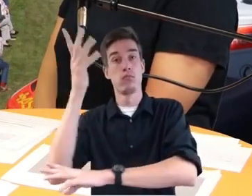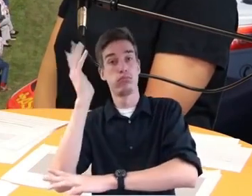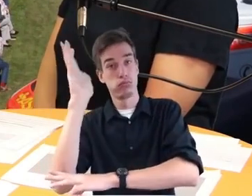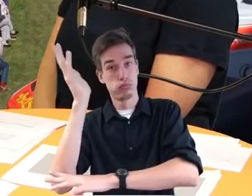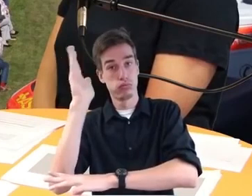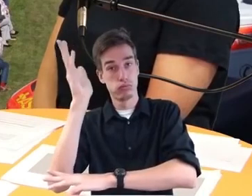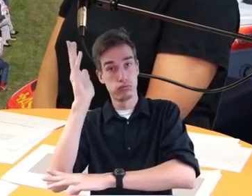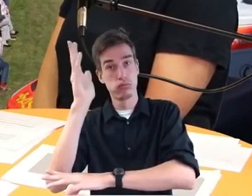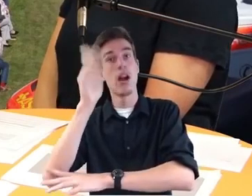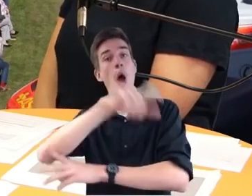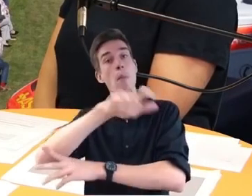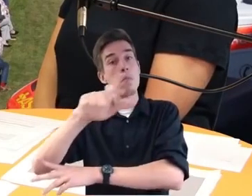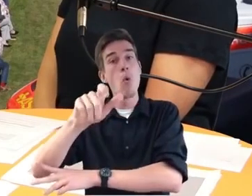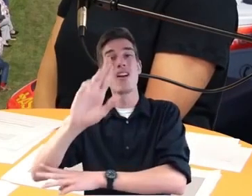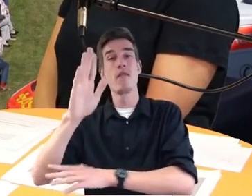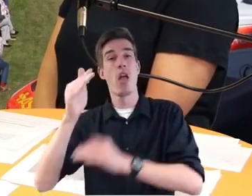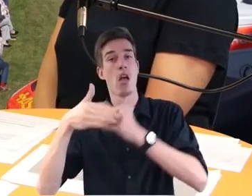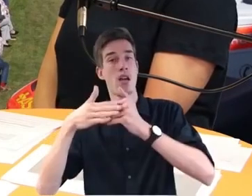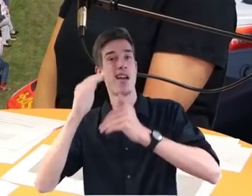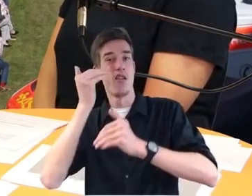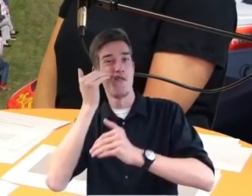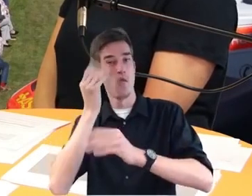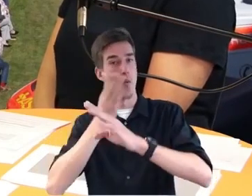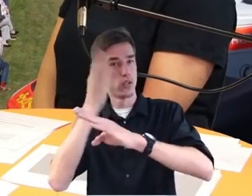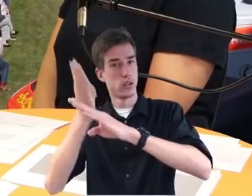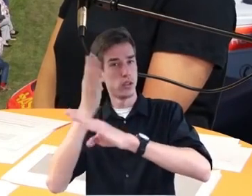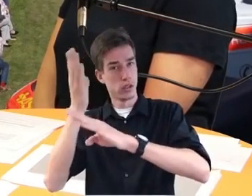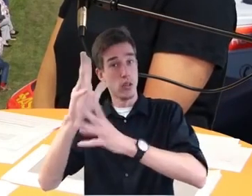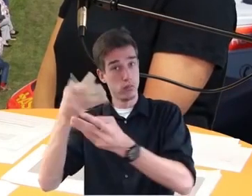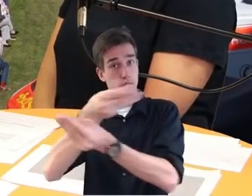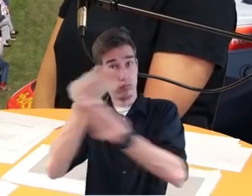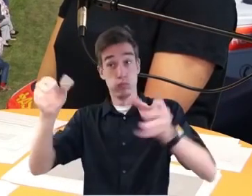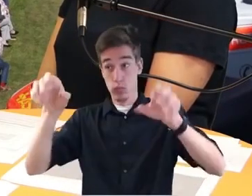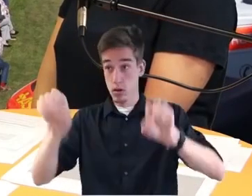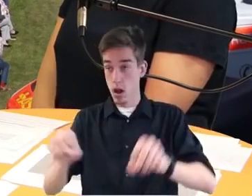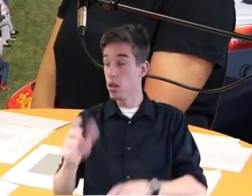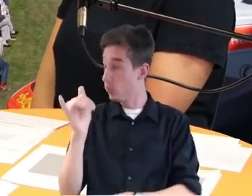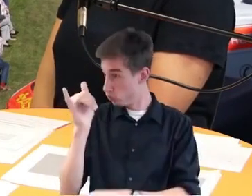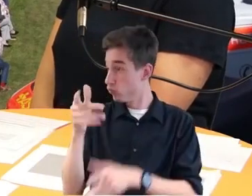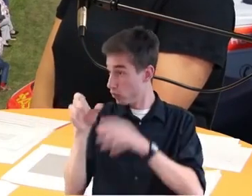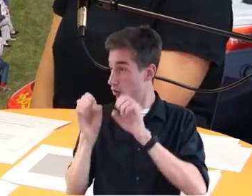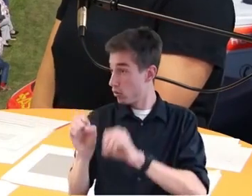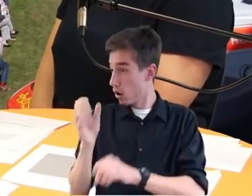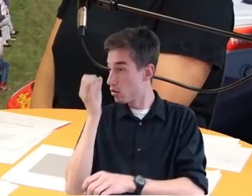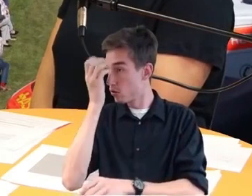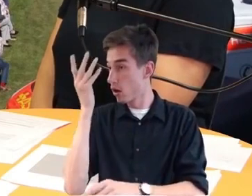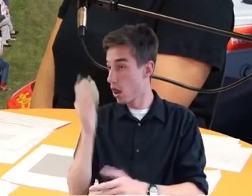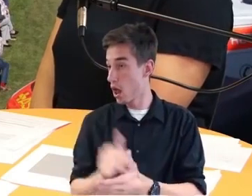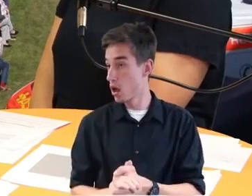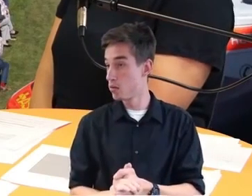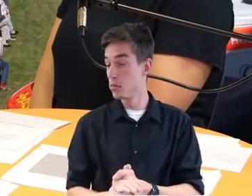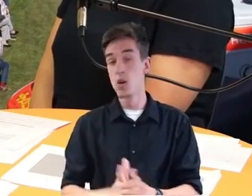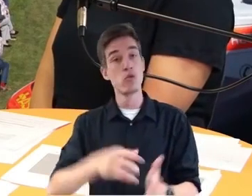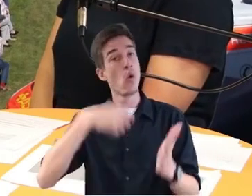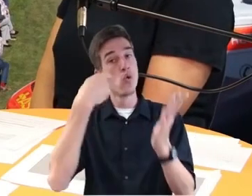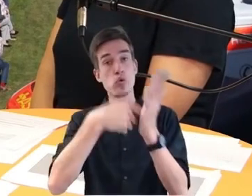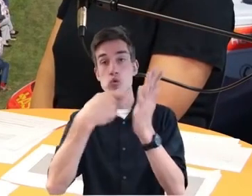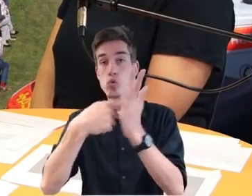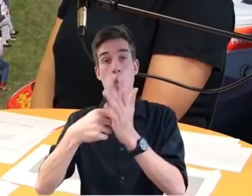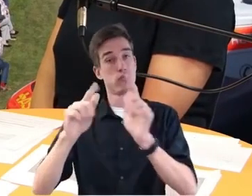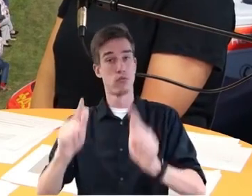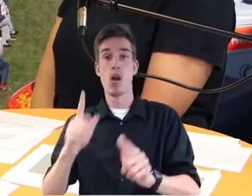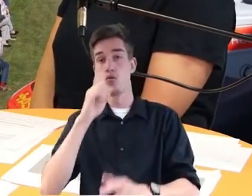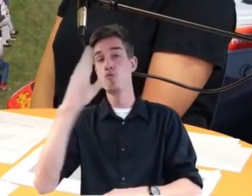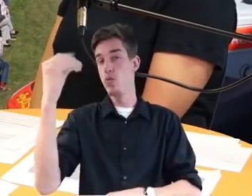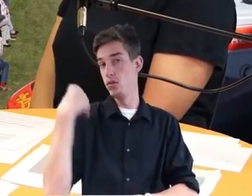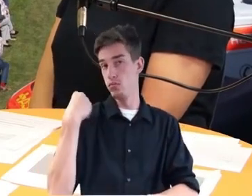an die Bürgerinnen und Bürger, die zu ihnen zu Besuch kommen, ausgeben. Also die entsteht für sie auch keine Kosten. Die schicken uns einfach